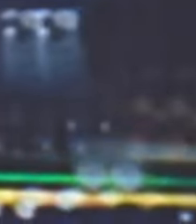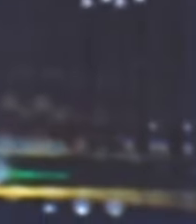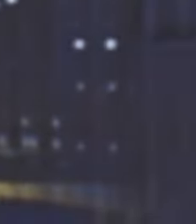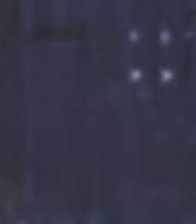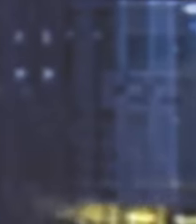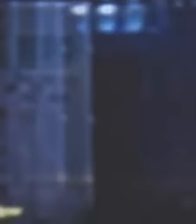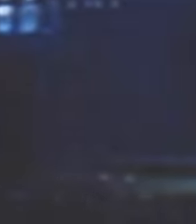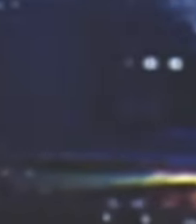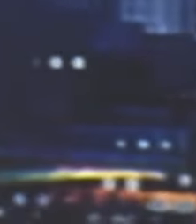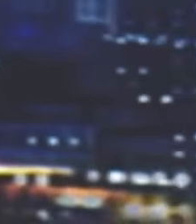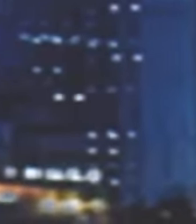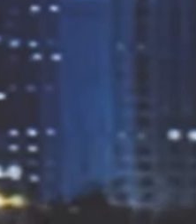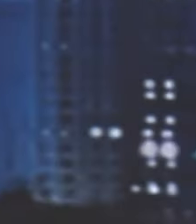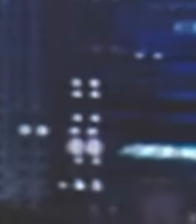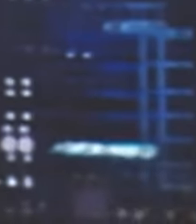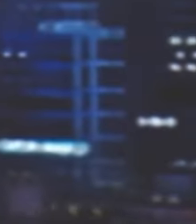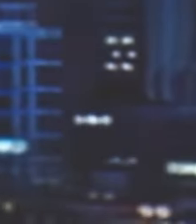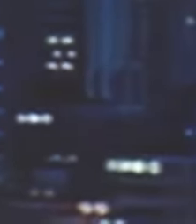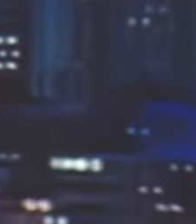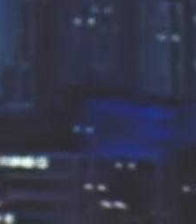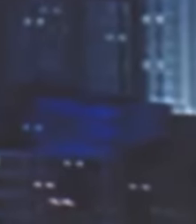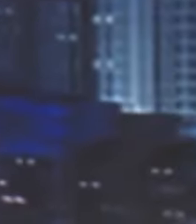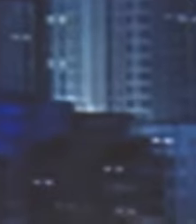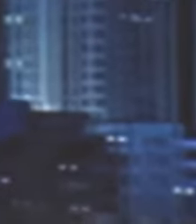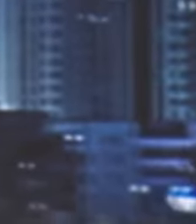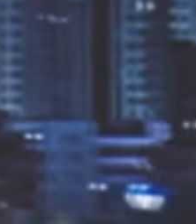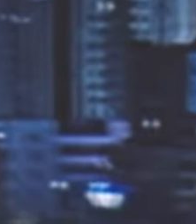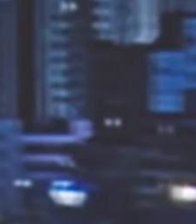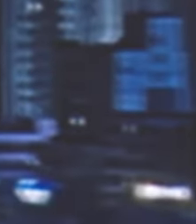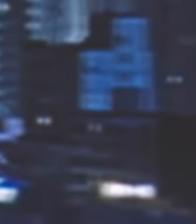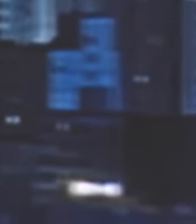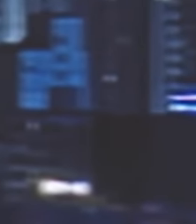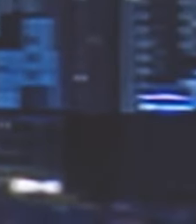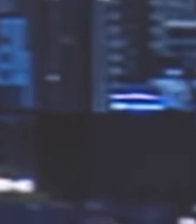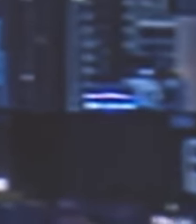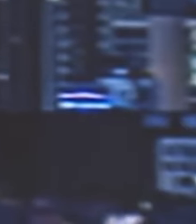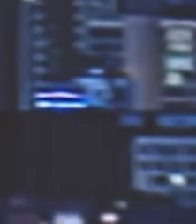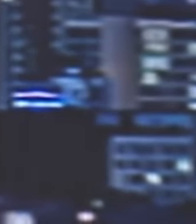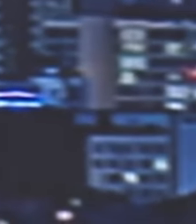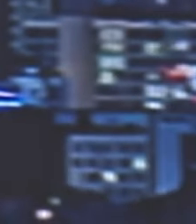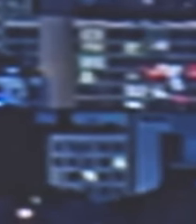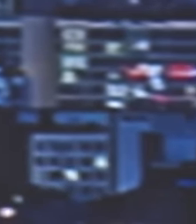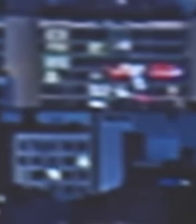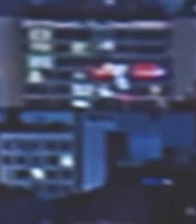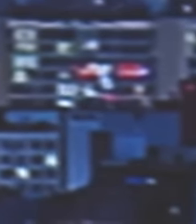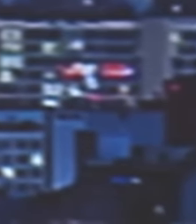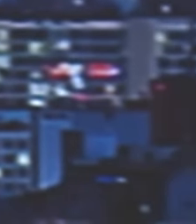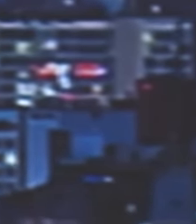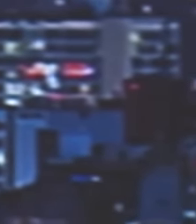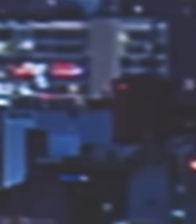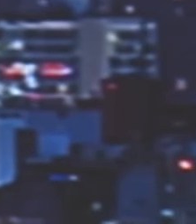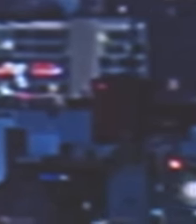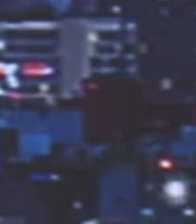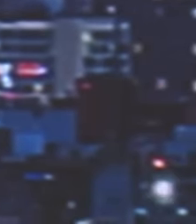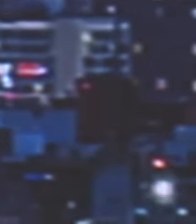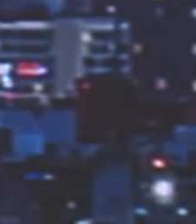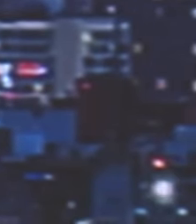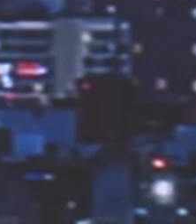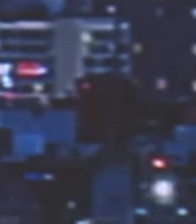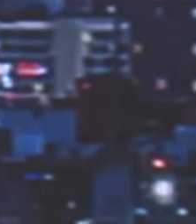JTBC 뉴스를 시청해 주셔서 고맙습니다 저희는 저녁 6시 50분 뉴스룸에서 뵙겠습니다